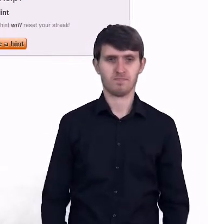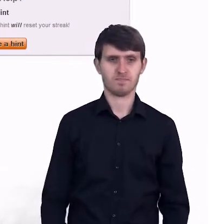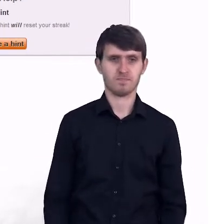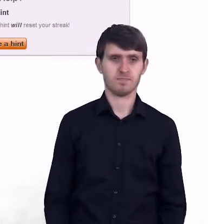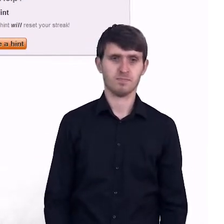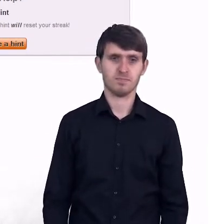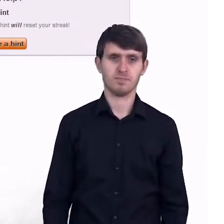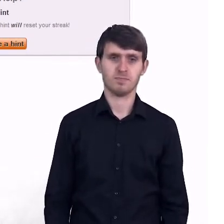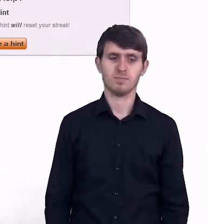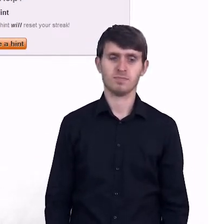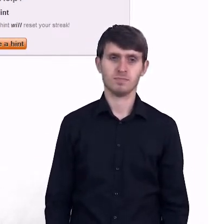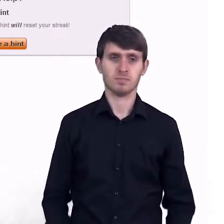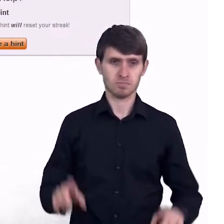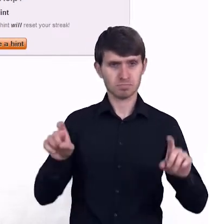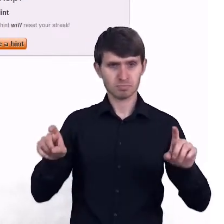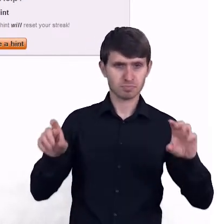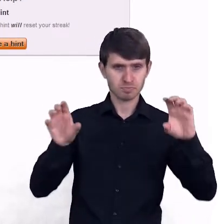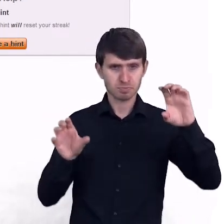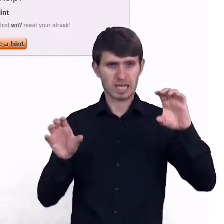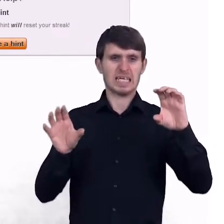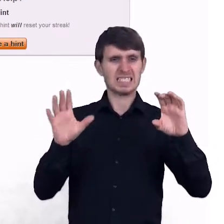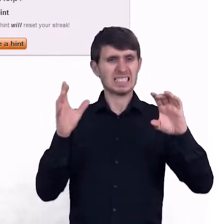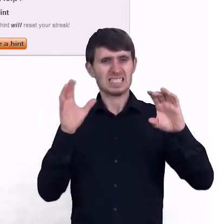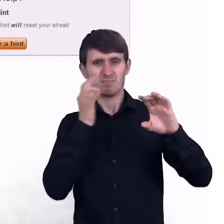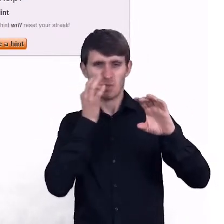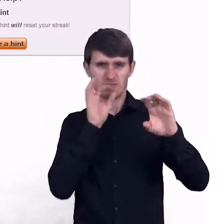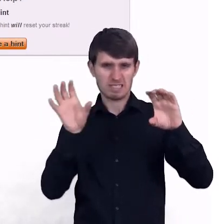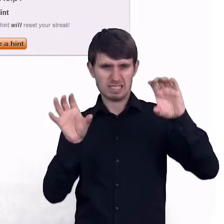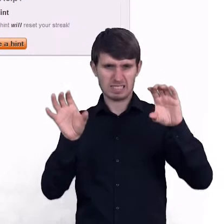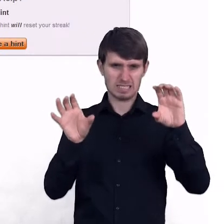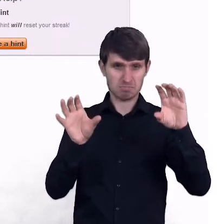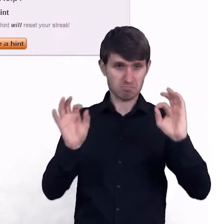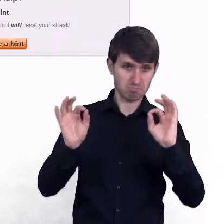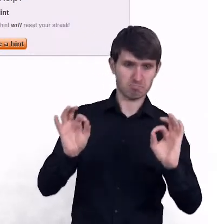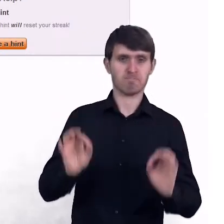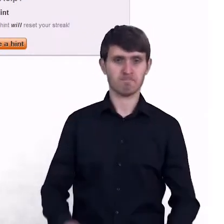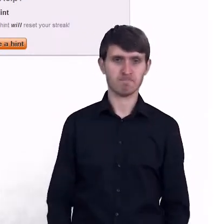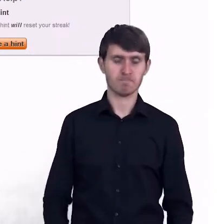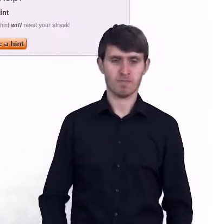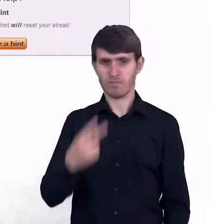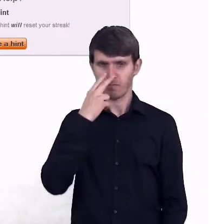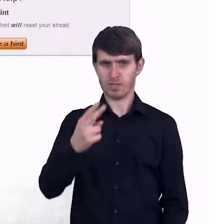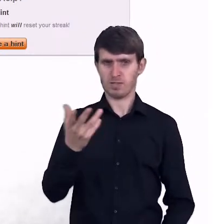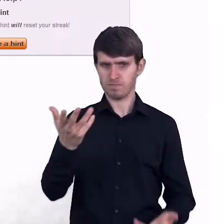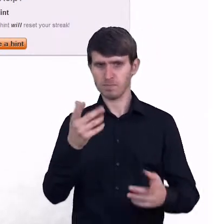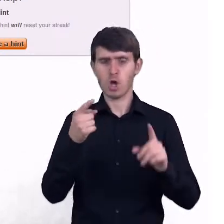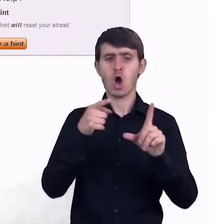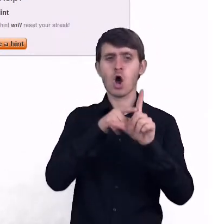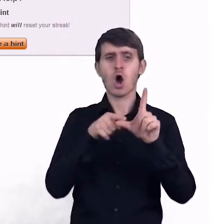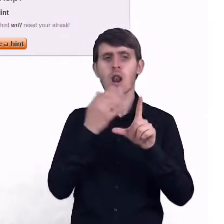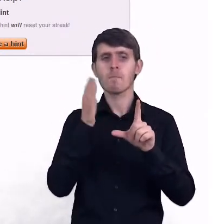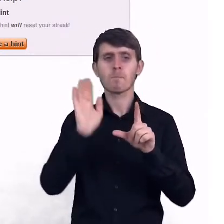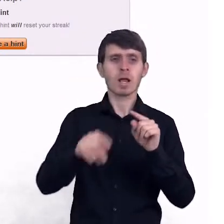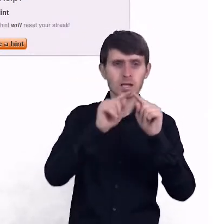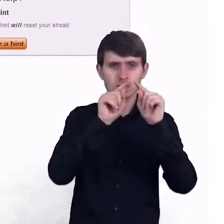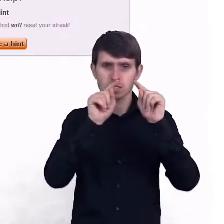jeszcze odrobinę za daleko teraz dobrze i widać ten